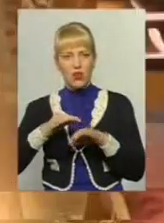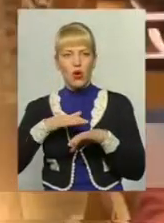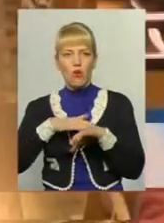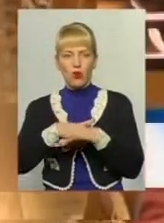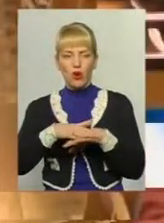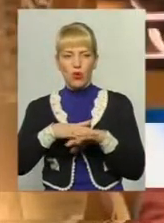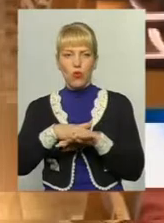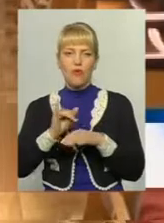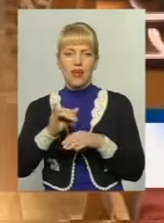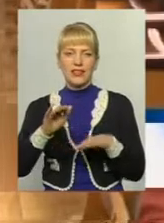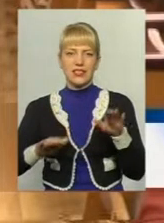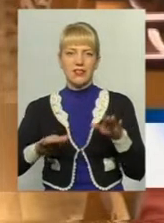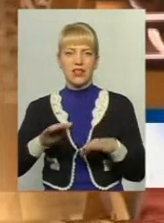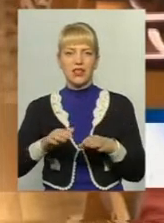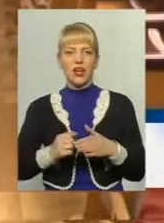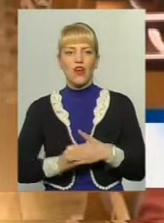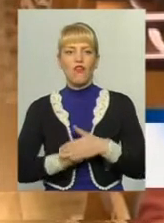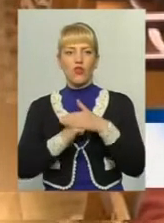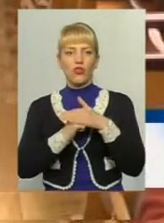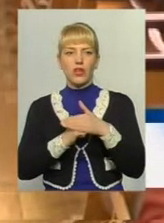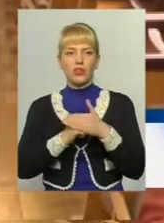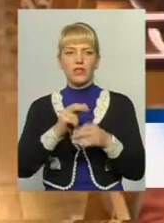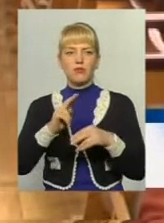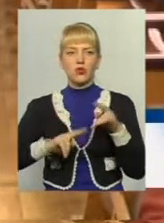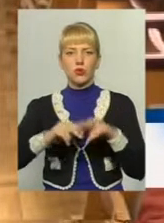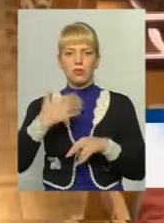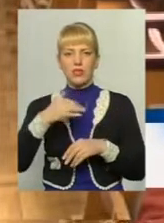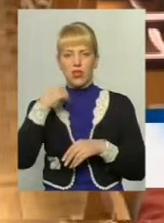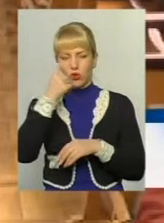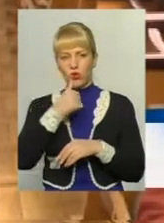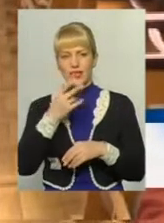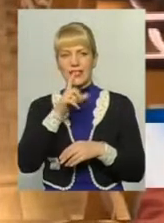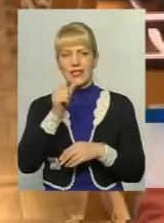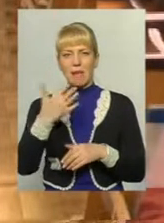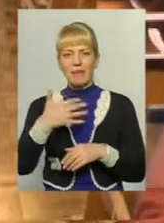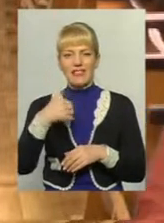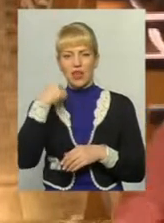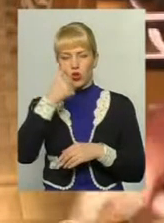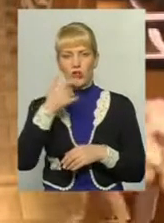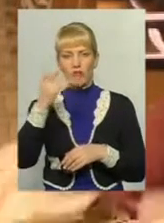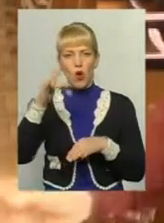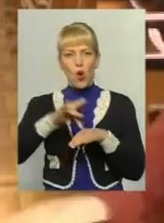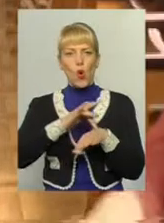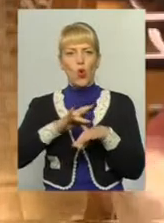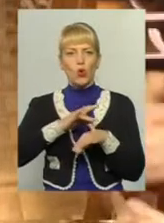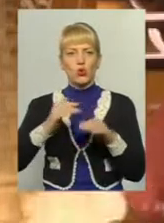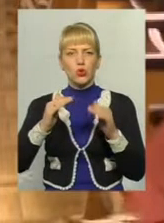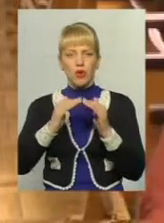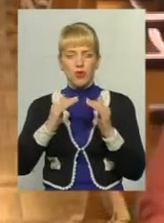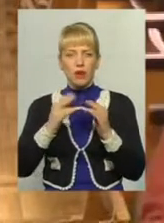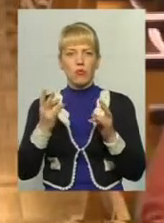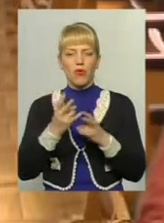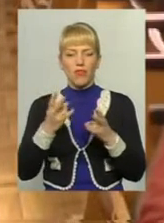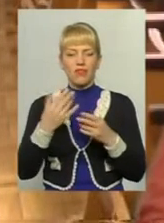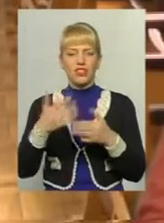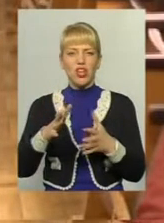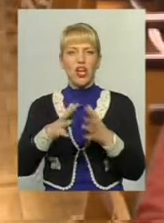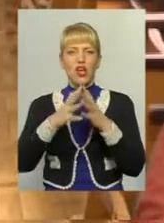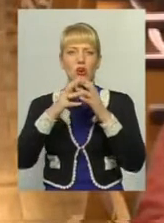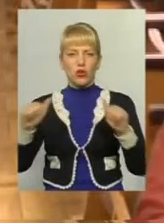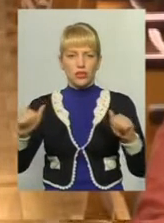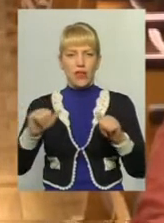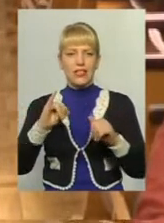себе не окуповує. Перед тим, як вирішите переукладати угоду з ЖЕКом чи створюєте ОСББ, співвласникам старих будинків варто все